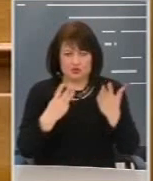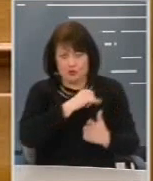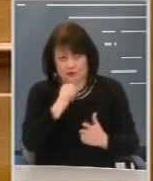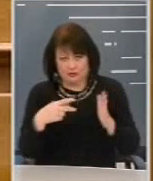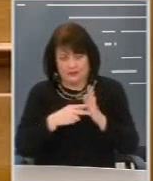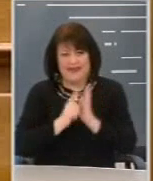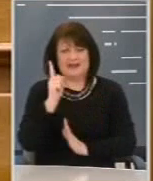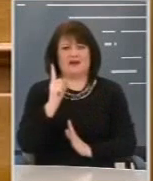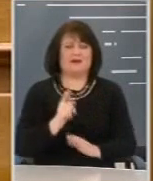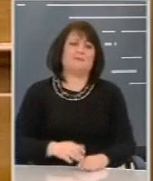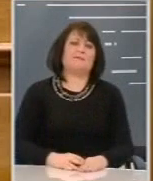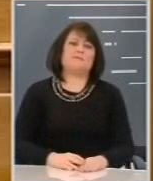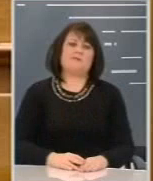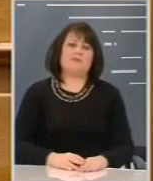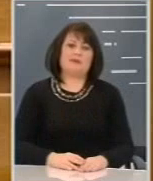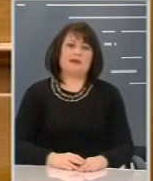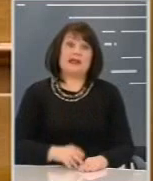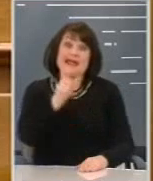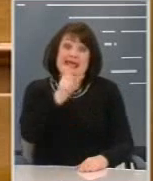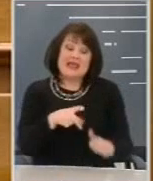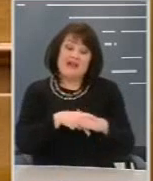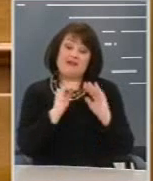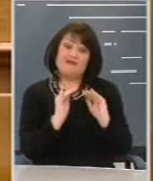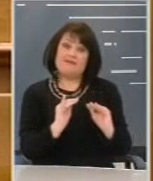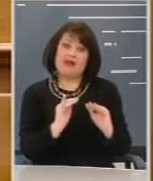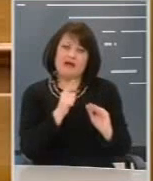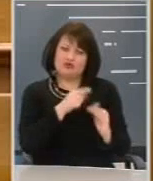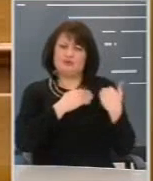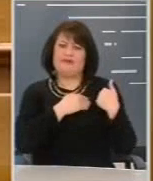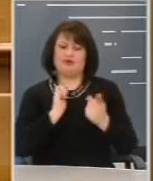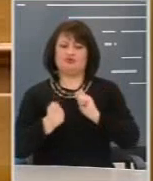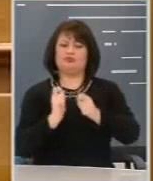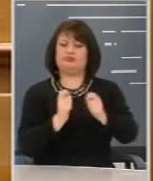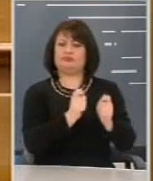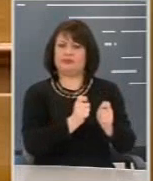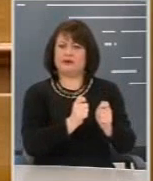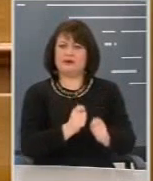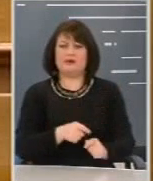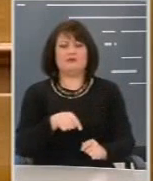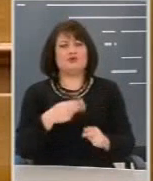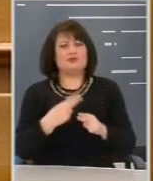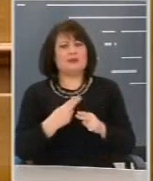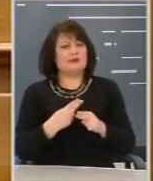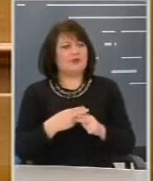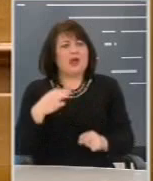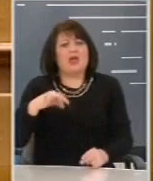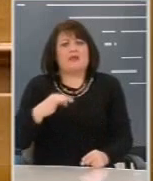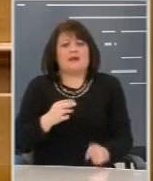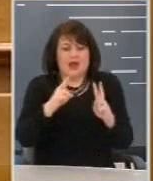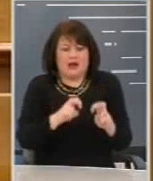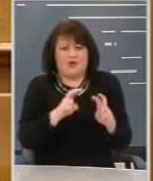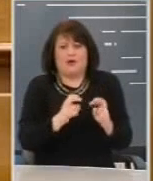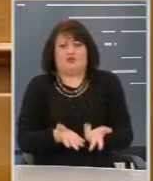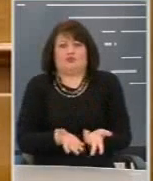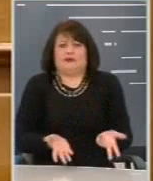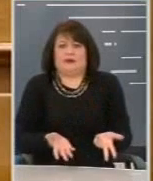2008-2011 οι δαπάνες εγκρίνονταν από το ίδιο άτομο ταμεία που ενεργούσε για τις πληρωμές. Γεγονός το οποίο συνιστά σημαντική αδυναμία του συστήματος εσωτερικού ελέγχου.